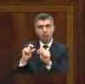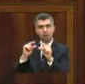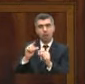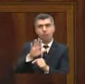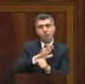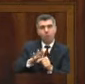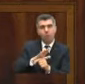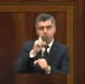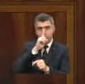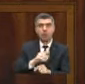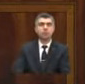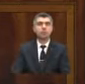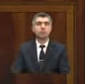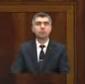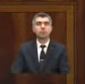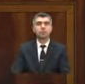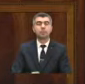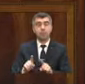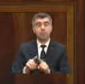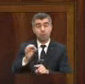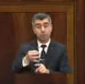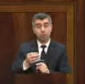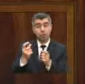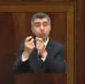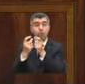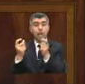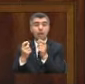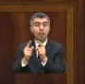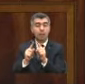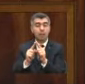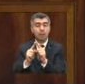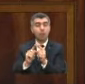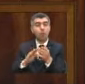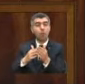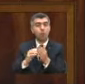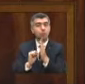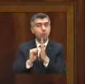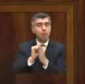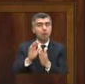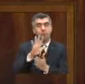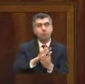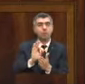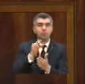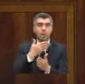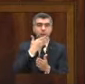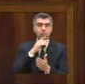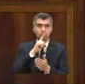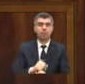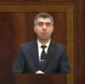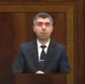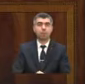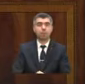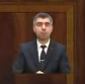الخدمات الإدارية، تحسين مناخ الأعمال اللي تطورت في بلادنا الحمد لله بطريقة مضطردة في هدف أن نصل